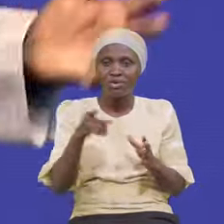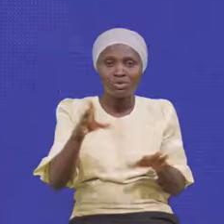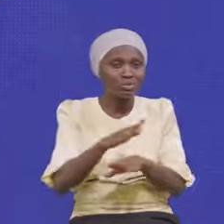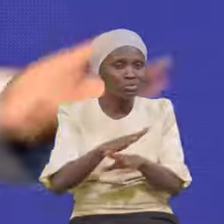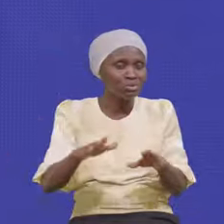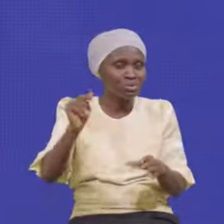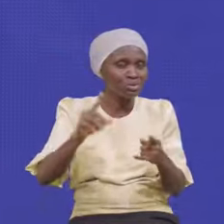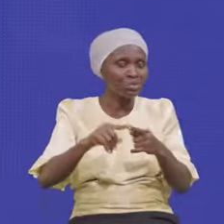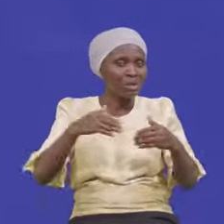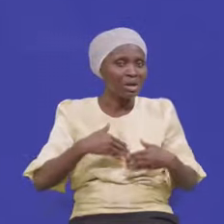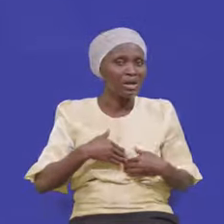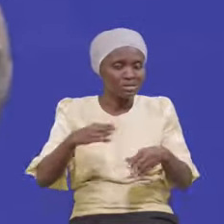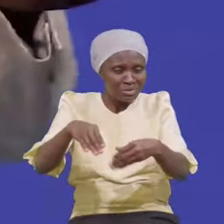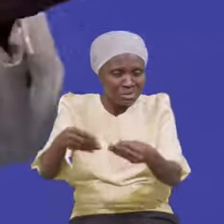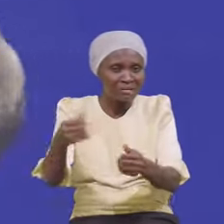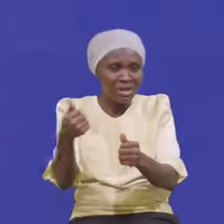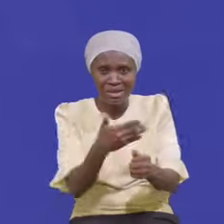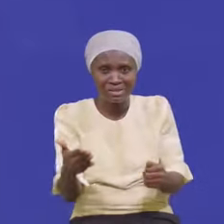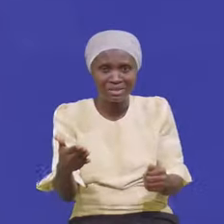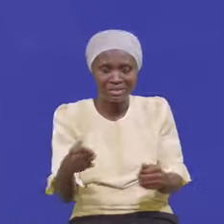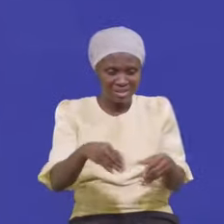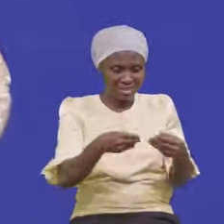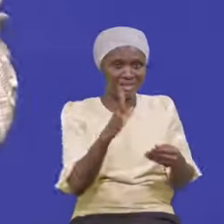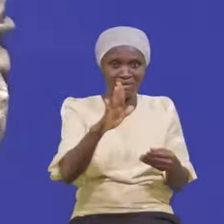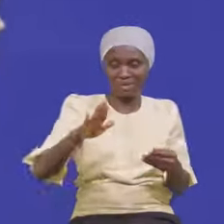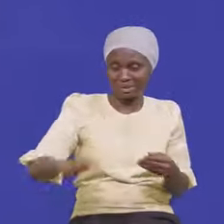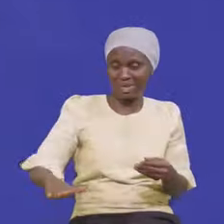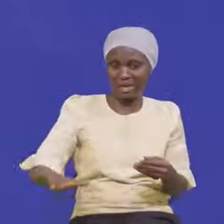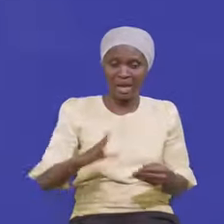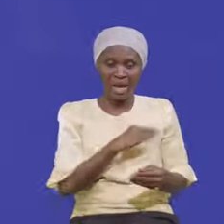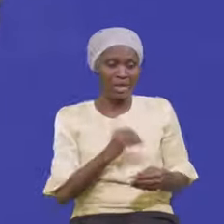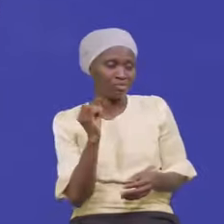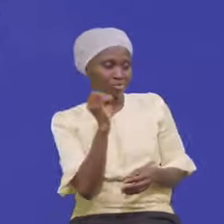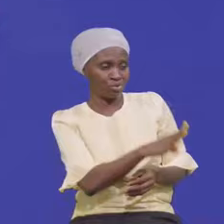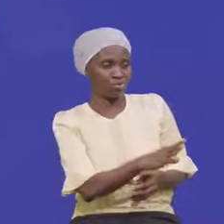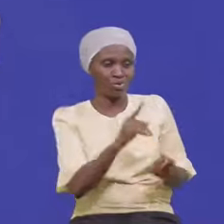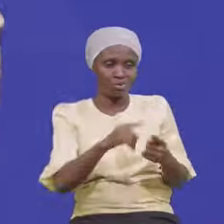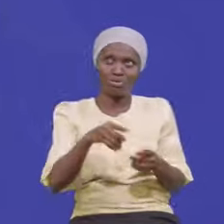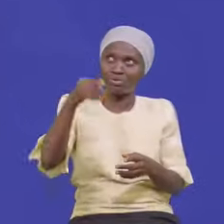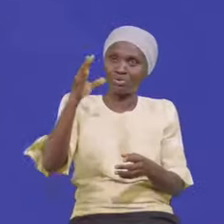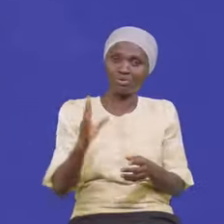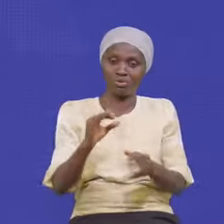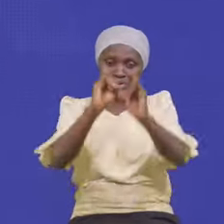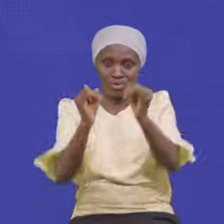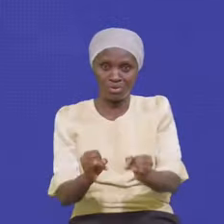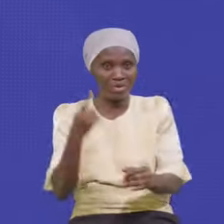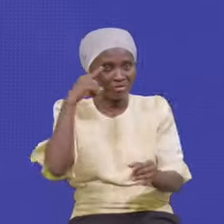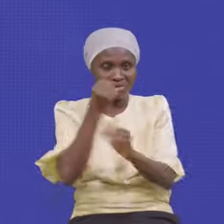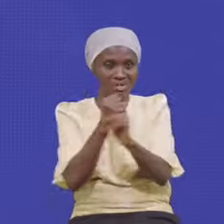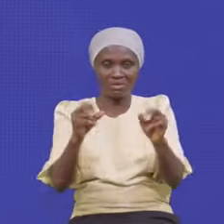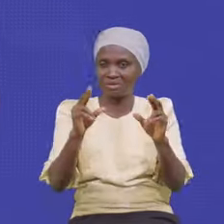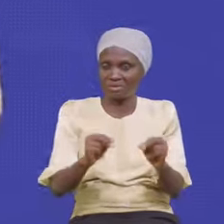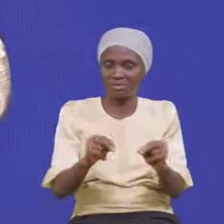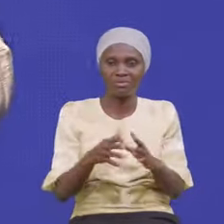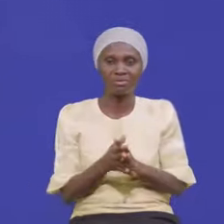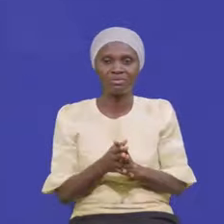have to give anything. Give your child and throw it to God for salvation. రక్షణ పొందుకోవడం కోసం మీ